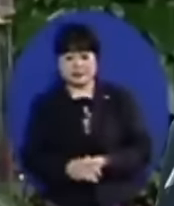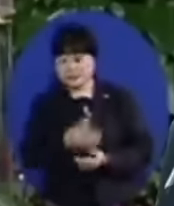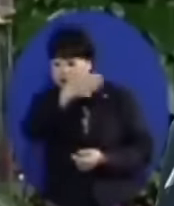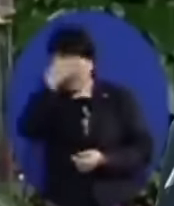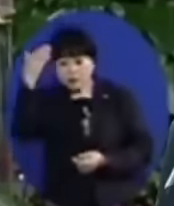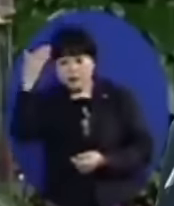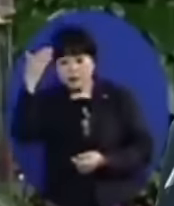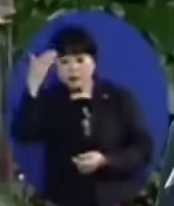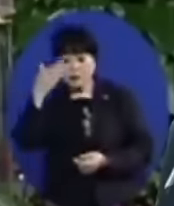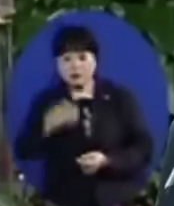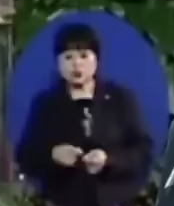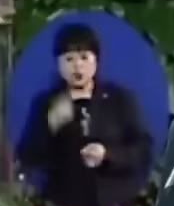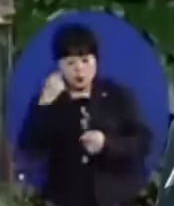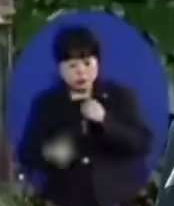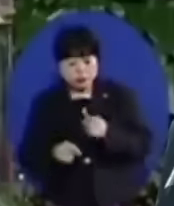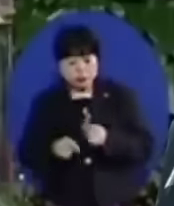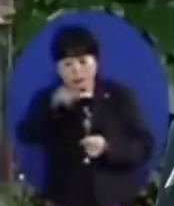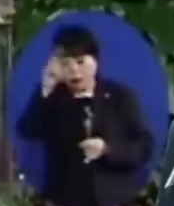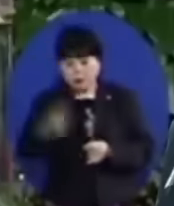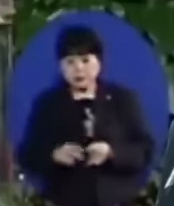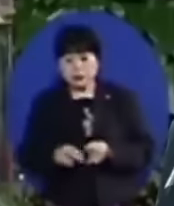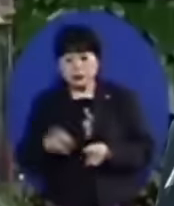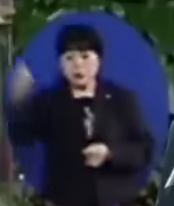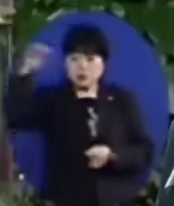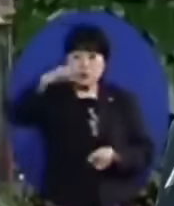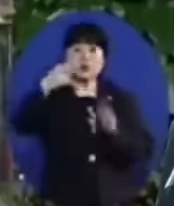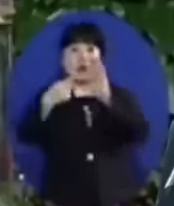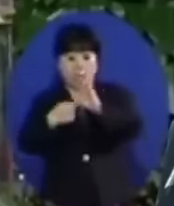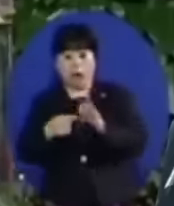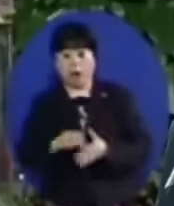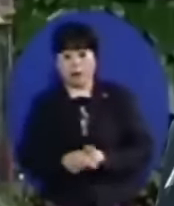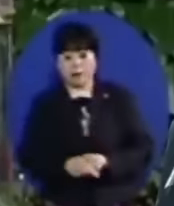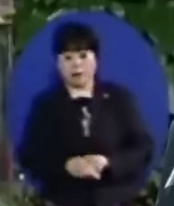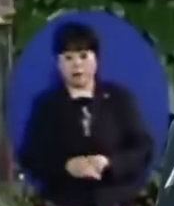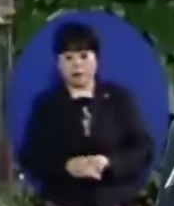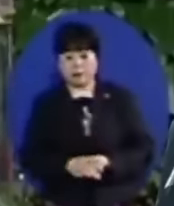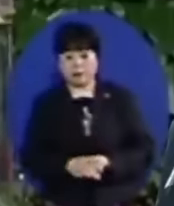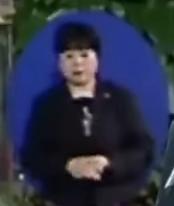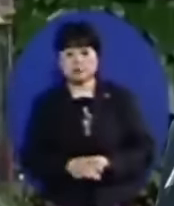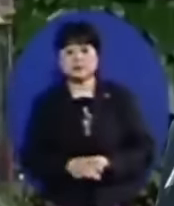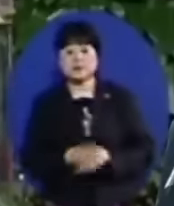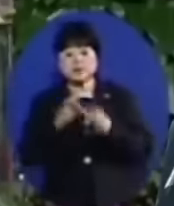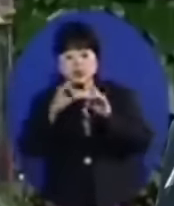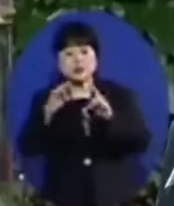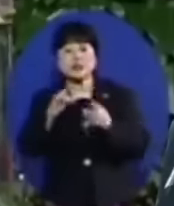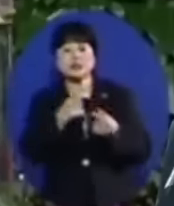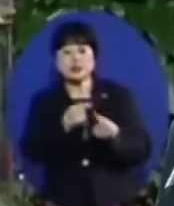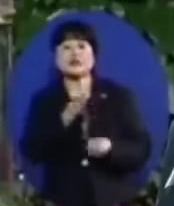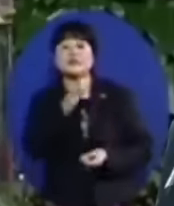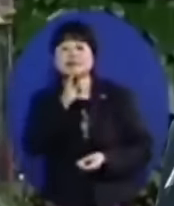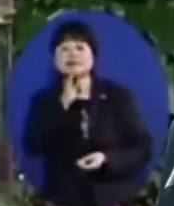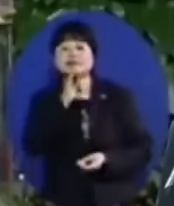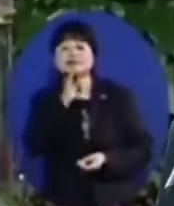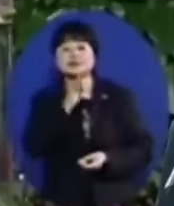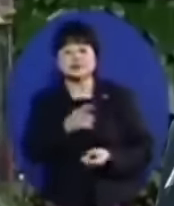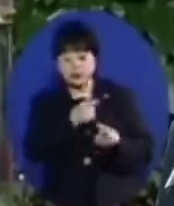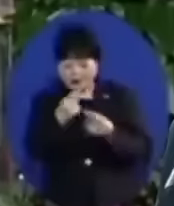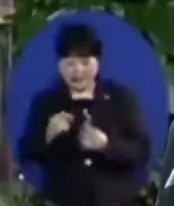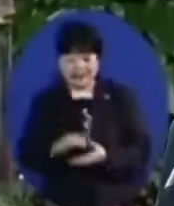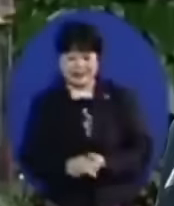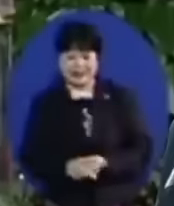청년은 그야 심지어 불이 붙는 순간부터 빛을 내지요. 데일러 선교사는 청년의 손을 잡고 이렇게 말했습니다. 바로